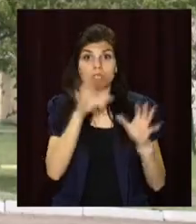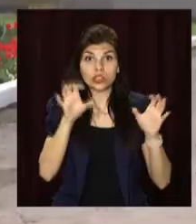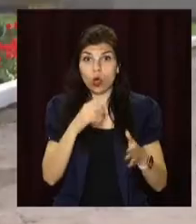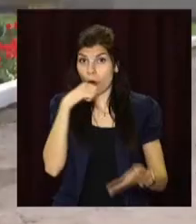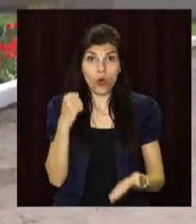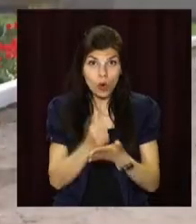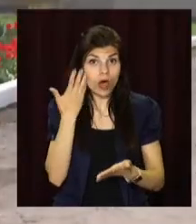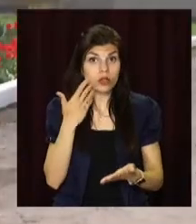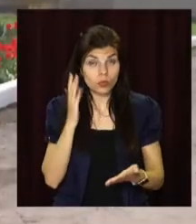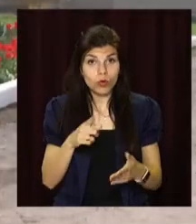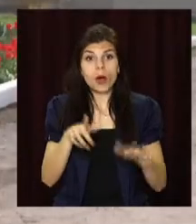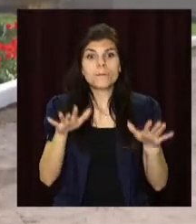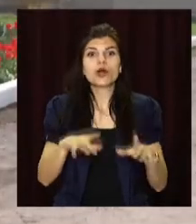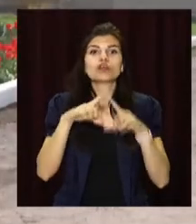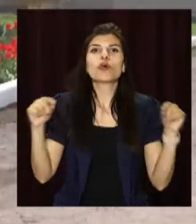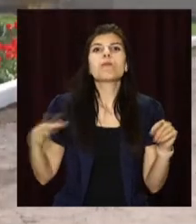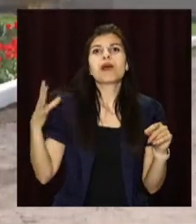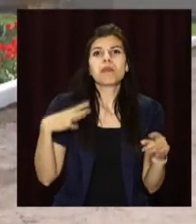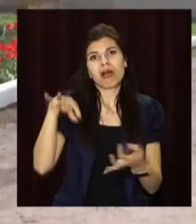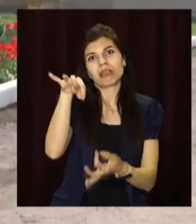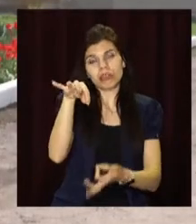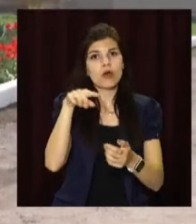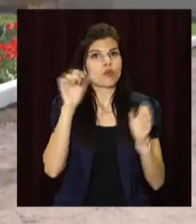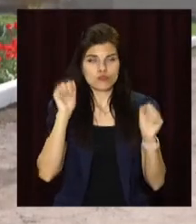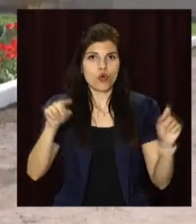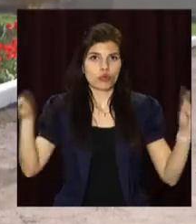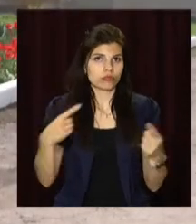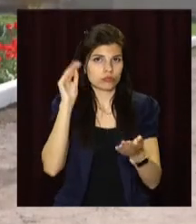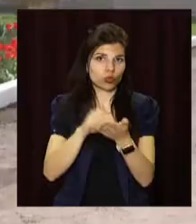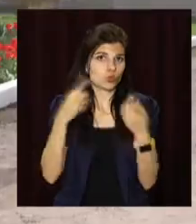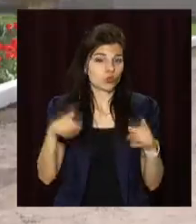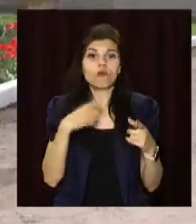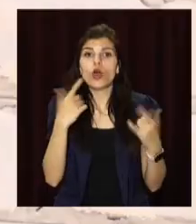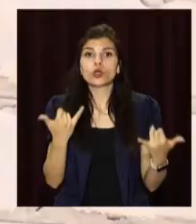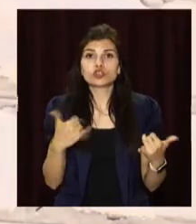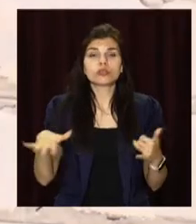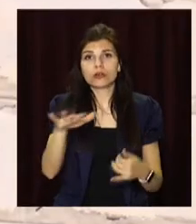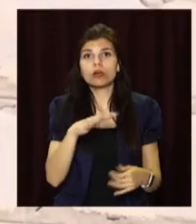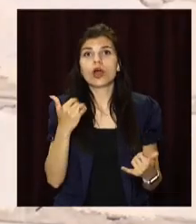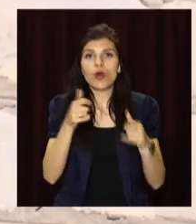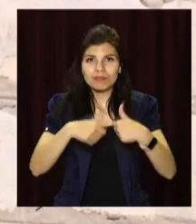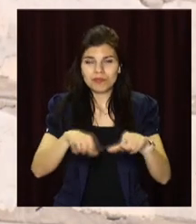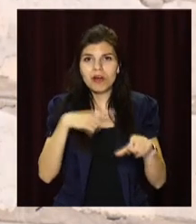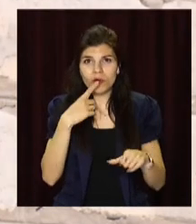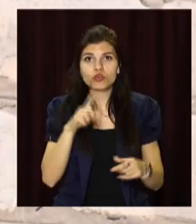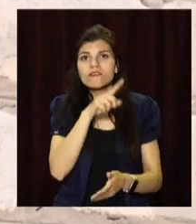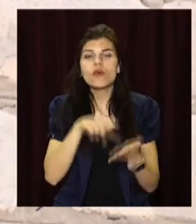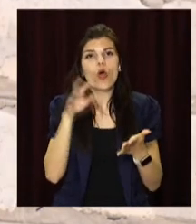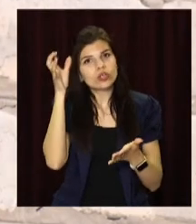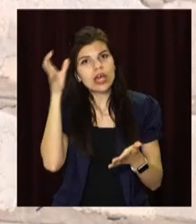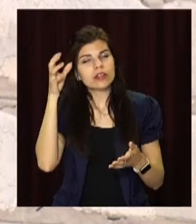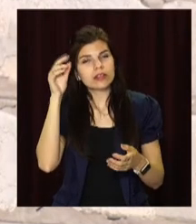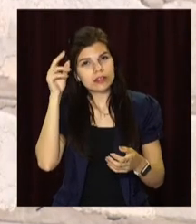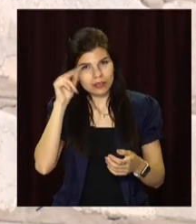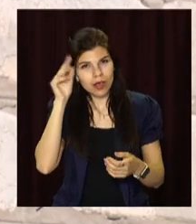Тож після прийняття закону в цілому на місці колишніх шкіл може виникнути будь-який заклад. На сьогодні ж, кажуть у парламентському